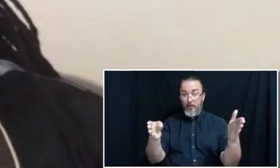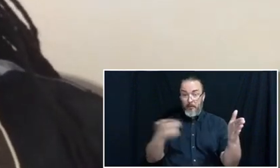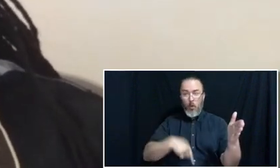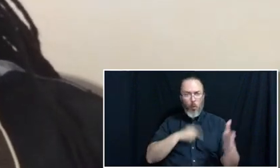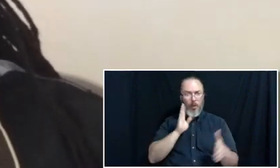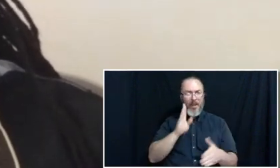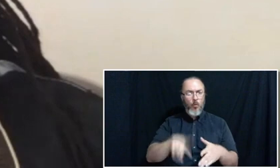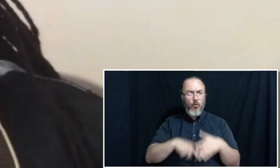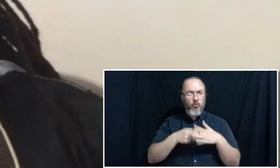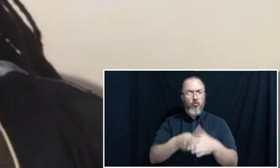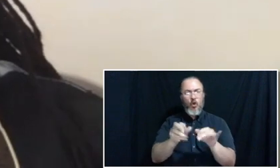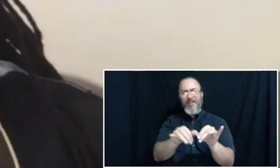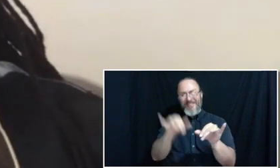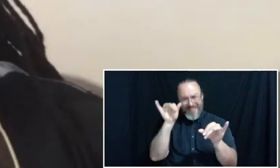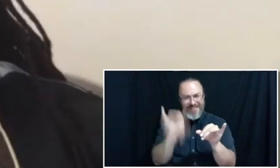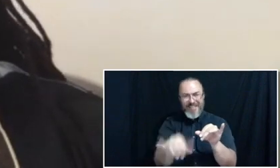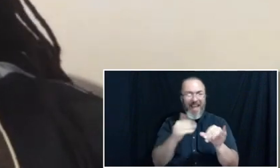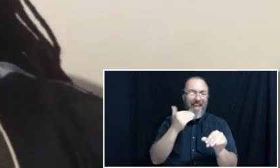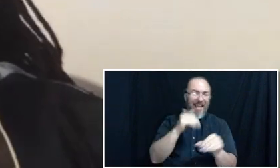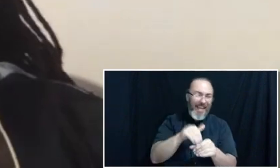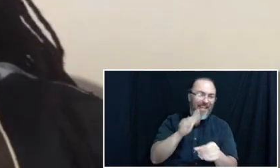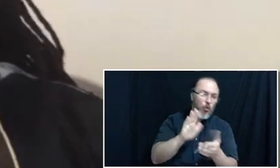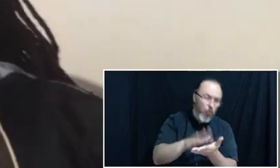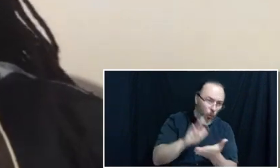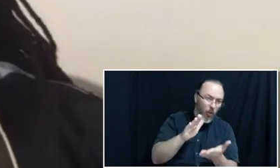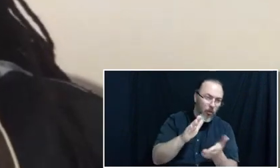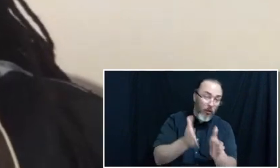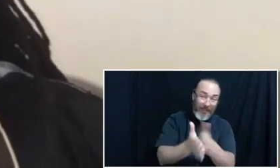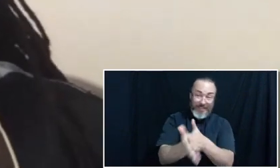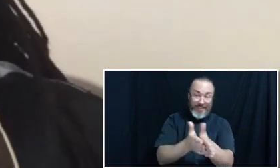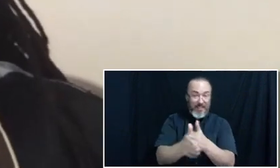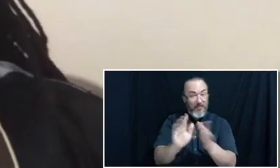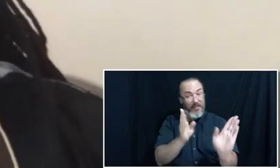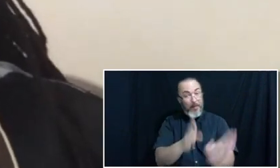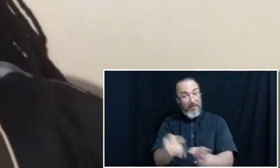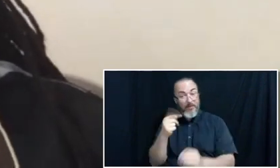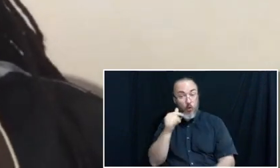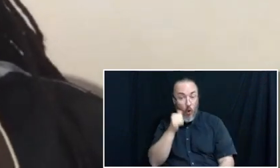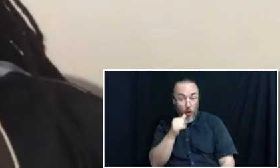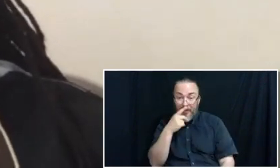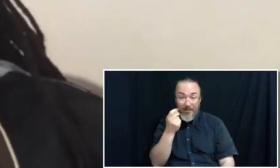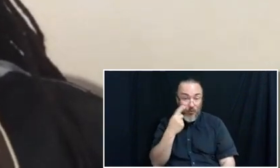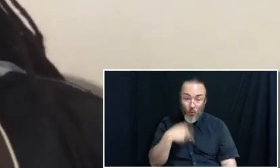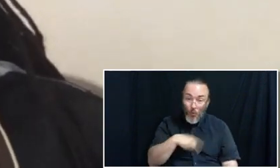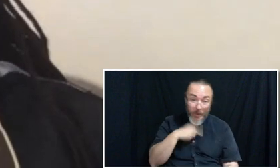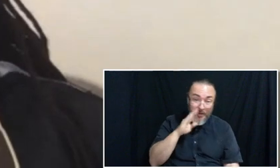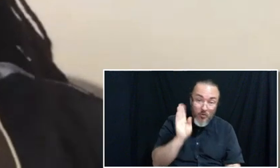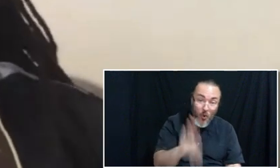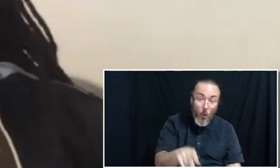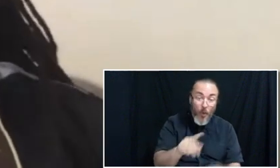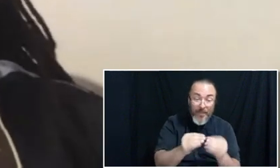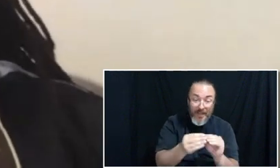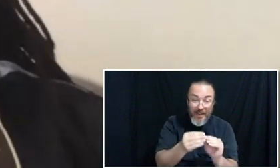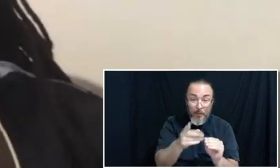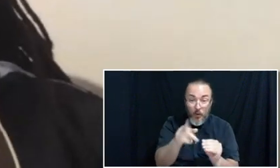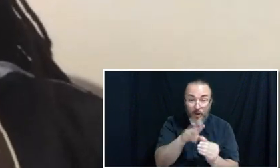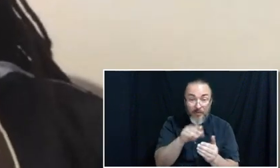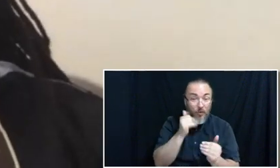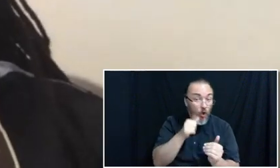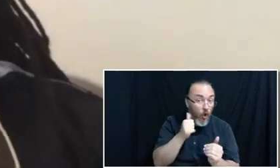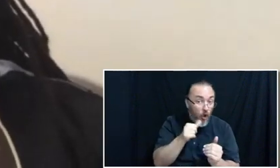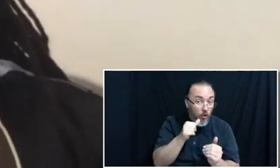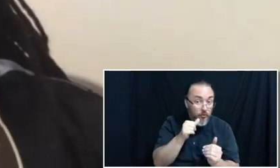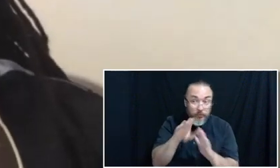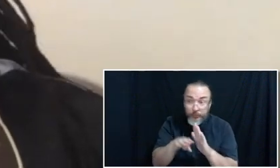Lorsque les écoles vont rouvrir, nous allons privilégier les filles, l'éducation des filles, car nous savons que